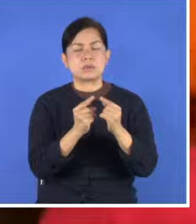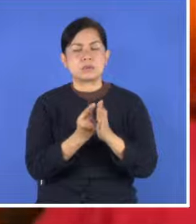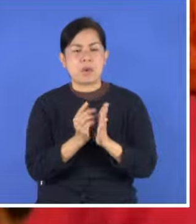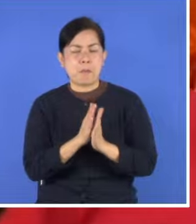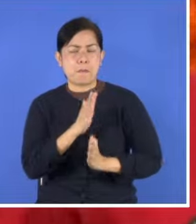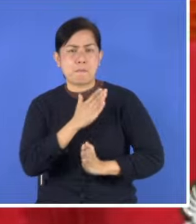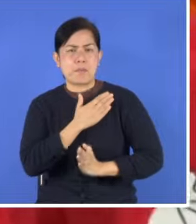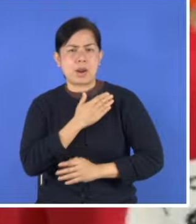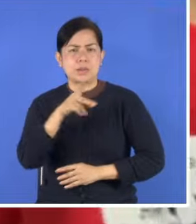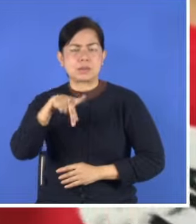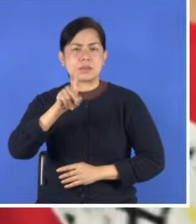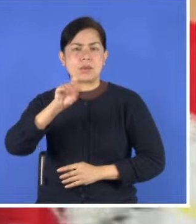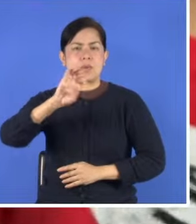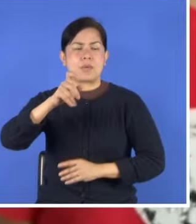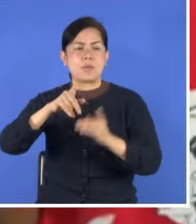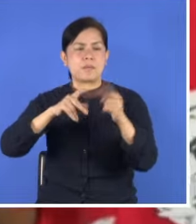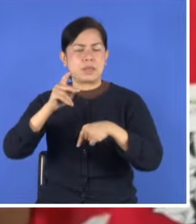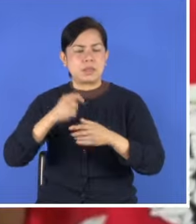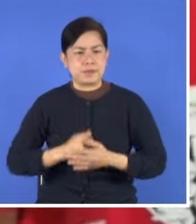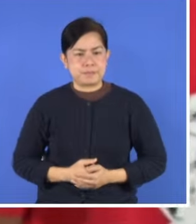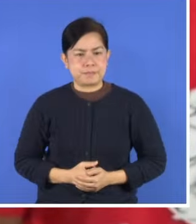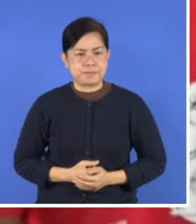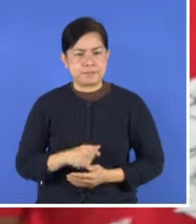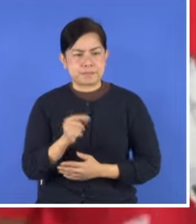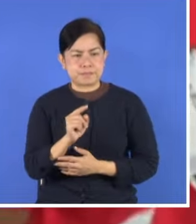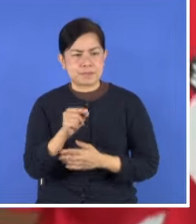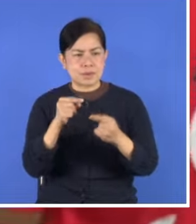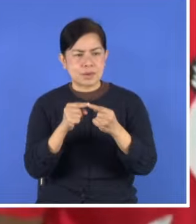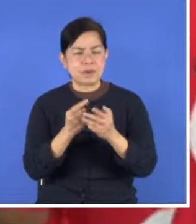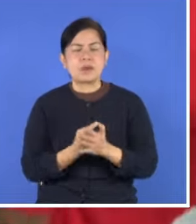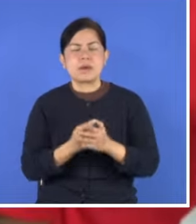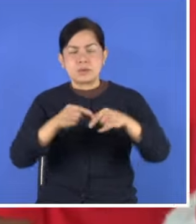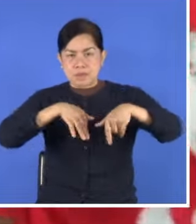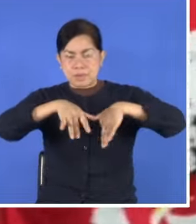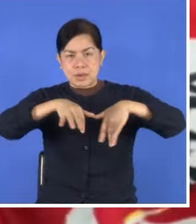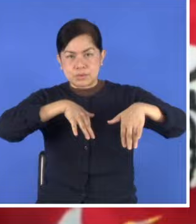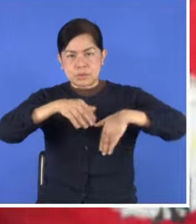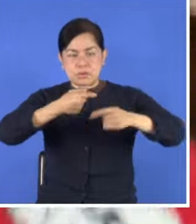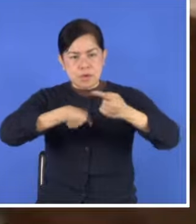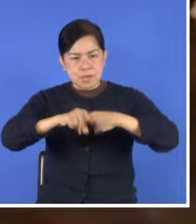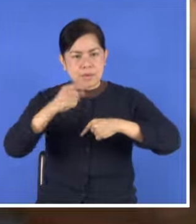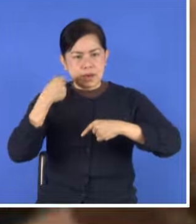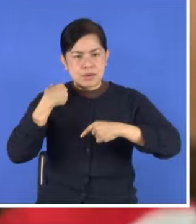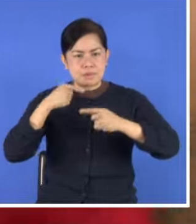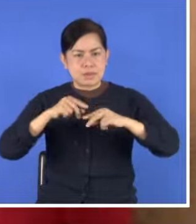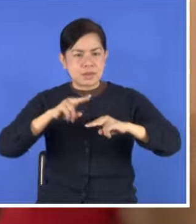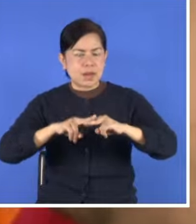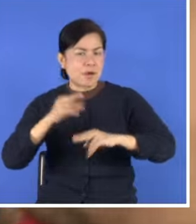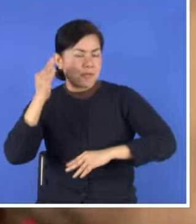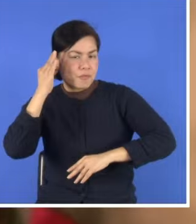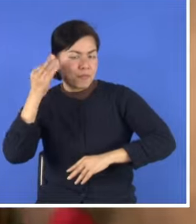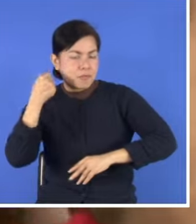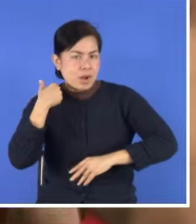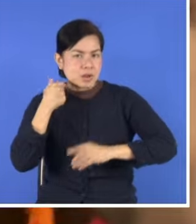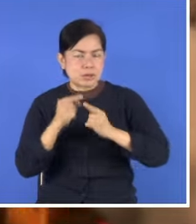แหละทีนี้ชาวบ้านก็นำขันกันเทศน์กันชูชกถวายพระและก็ฟังเทศน์ระหว่างการเคลื่อนขบวนแห่ไอ้ห้าวก็จะคอย